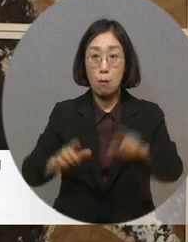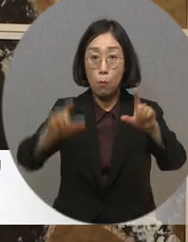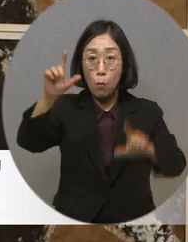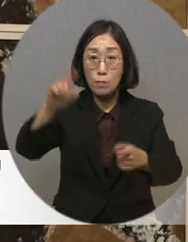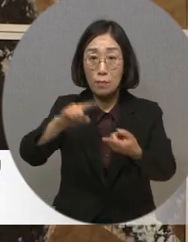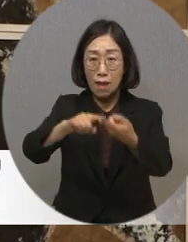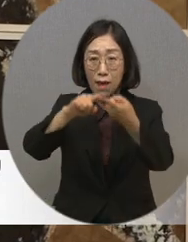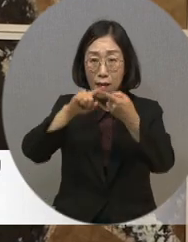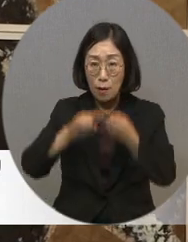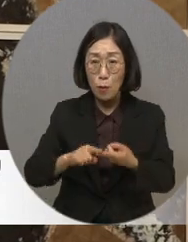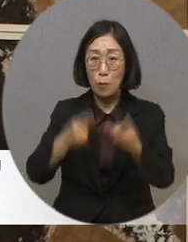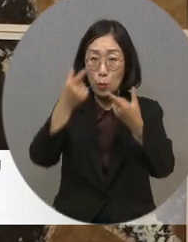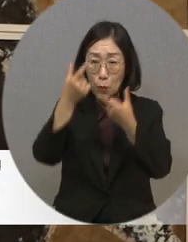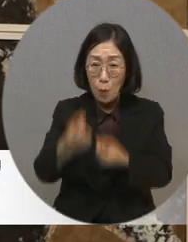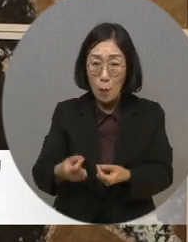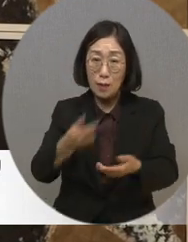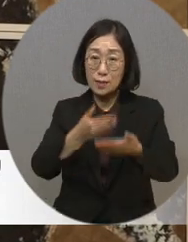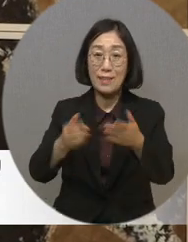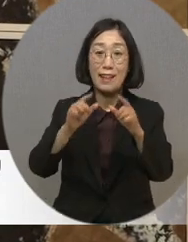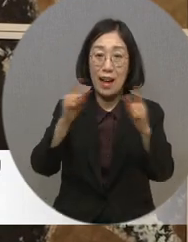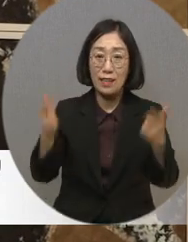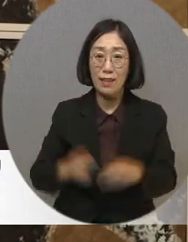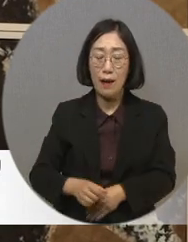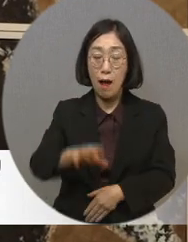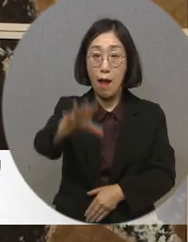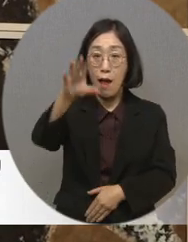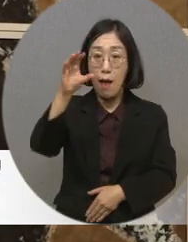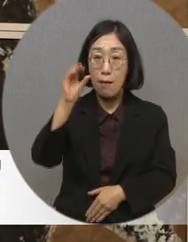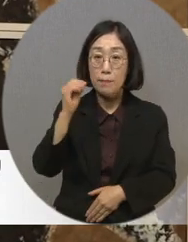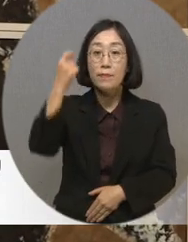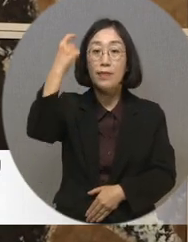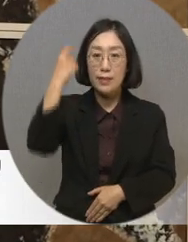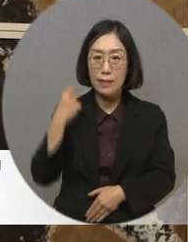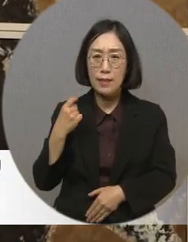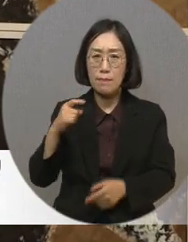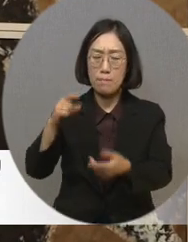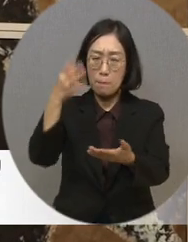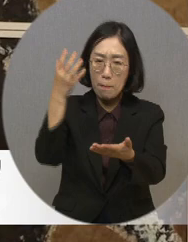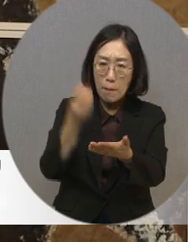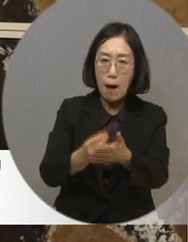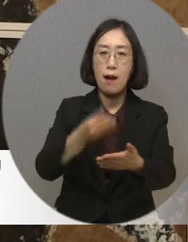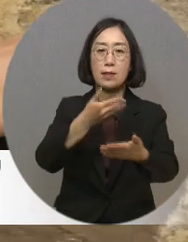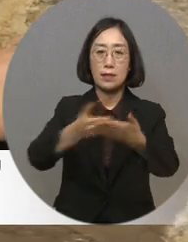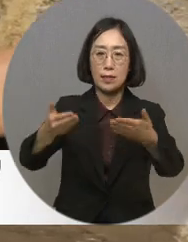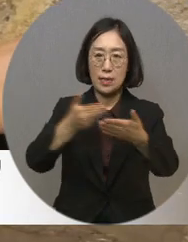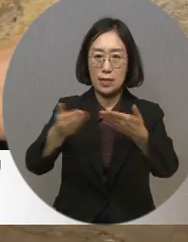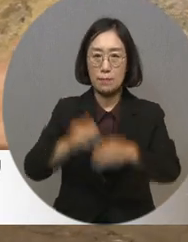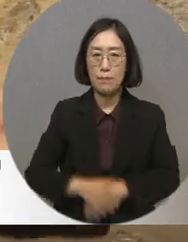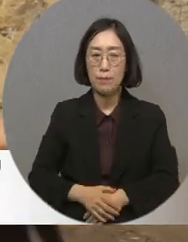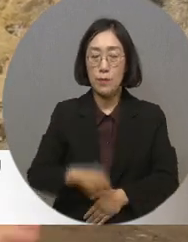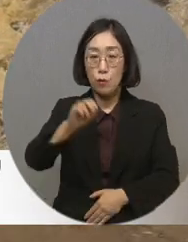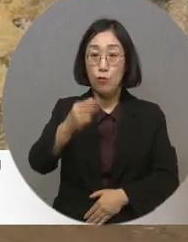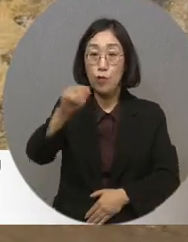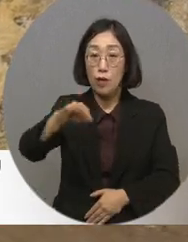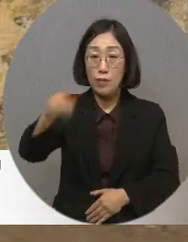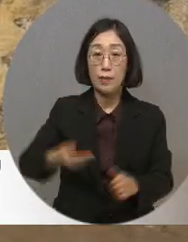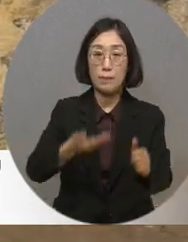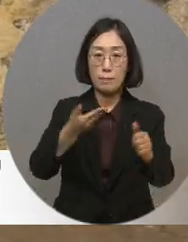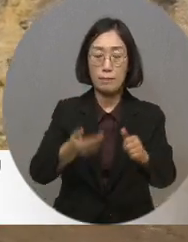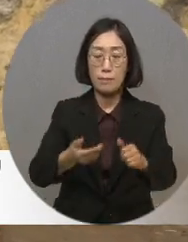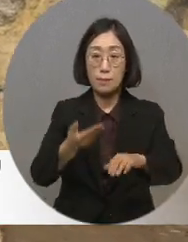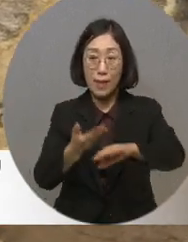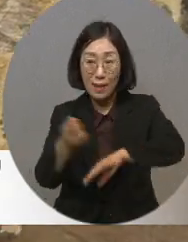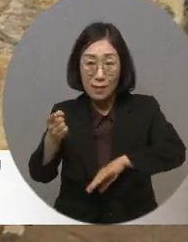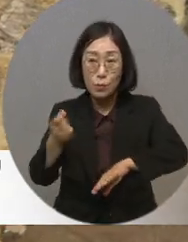있는 그대로 그리는 것이 아니라 대상이 주는 느낌을 전달했습니다. 윤현식 작가는 남들과